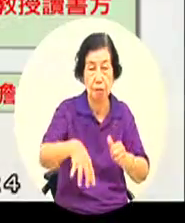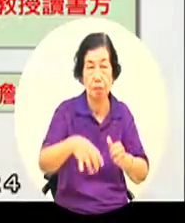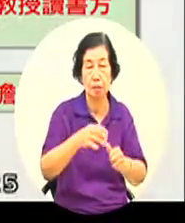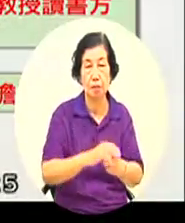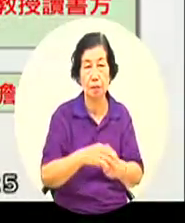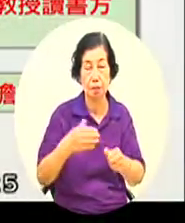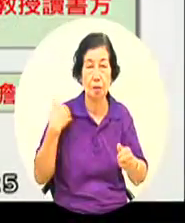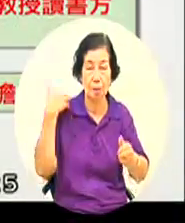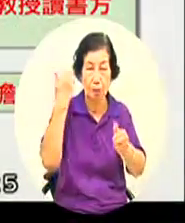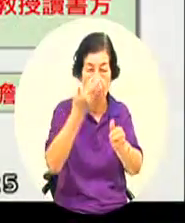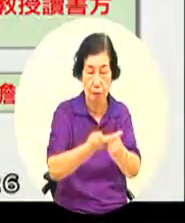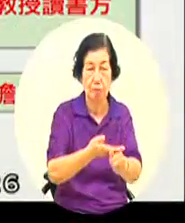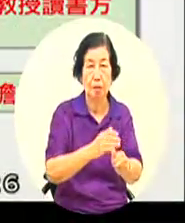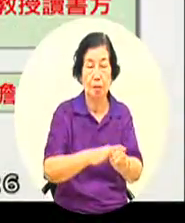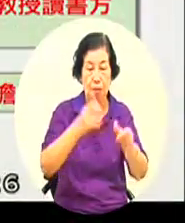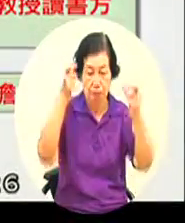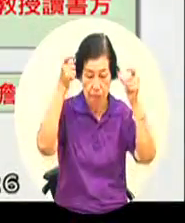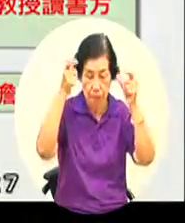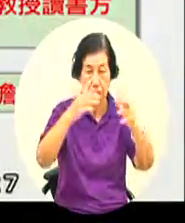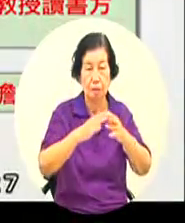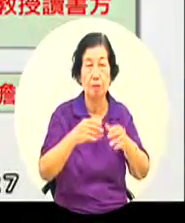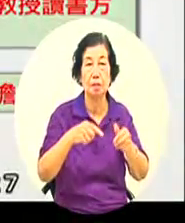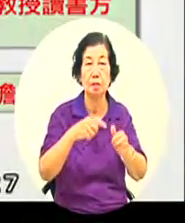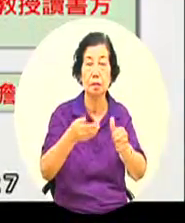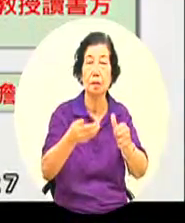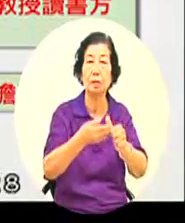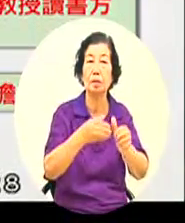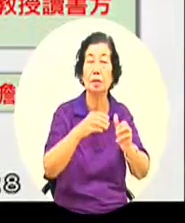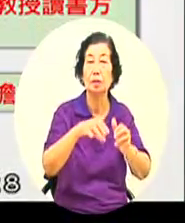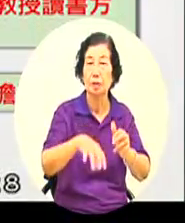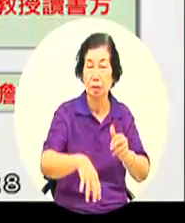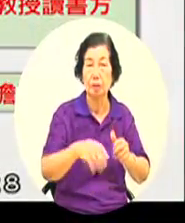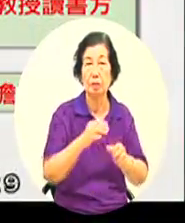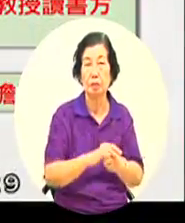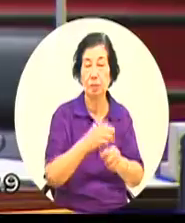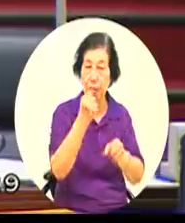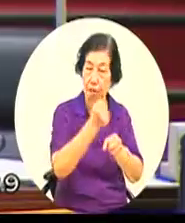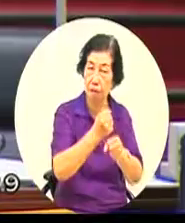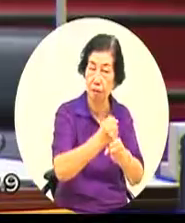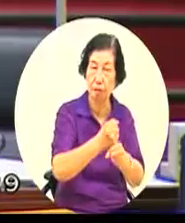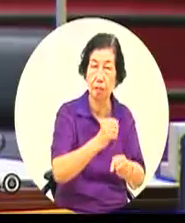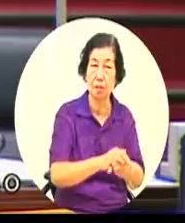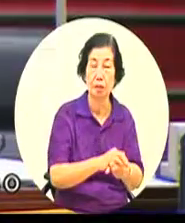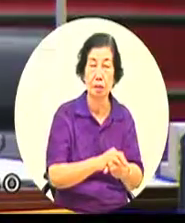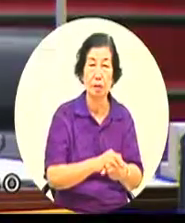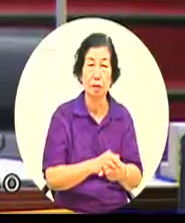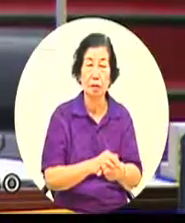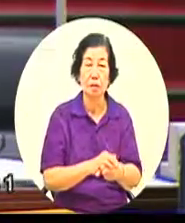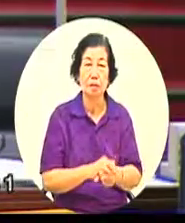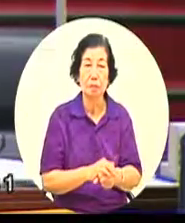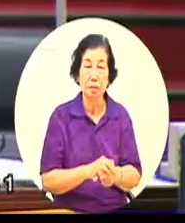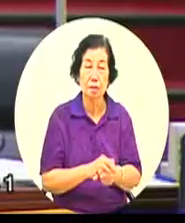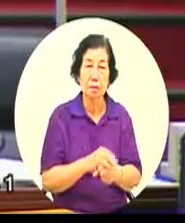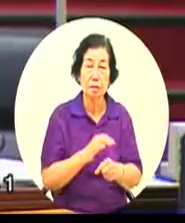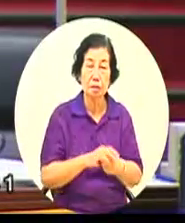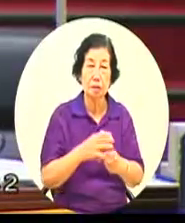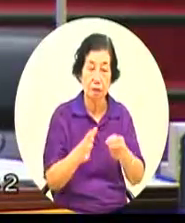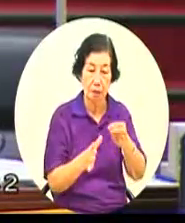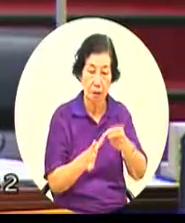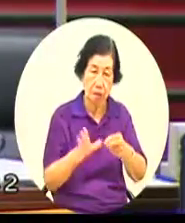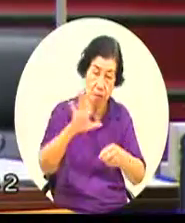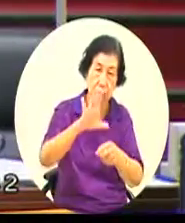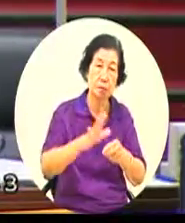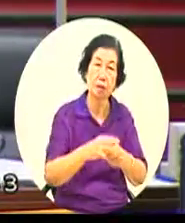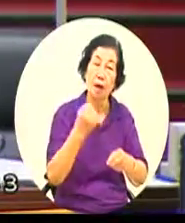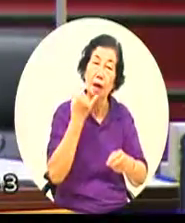给高雄市教育局来做，做一个高雄市教育局该高中开放课程。